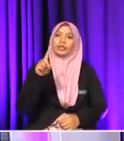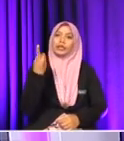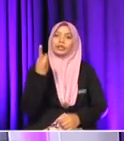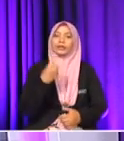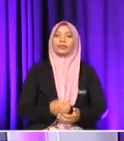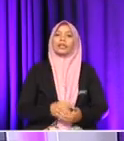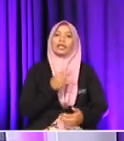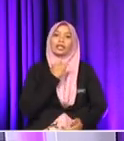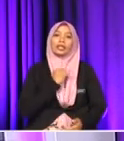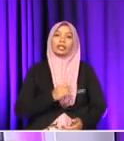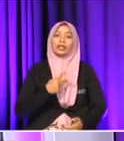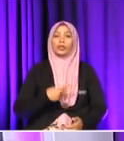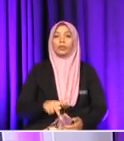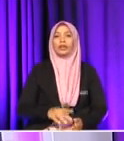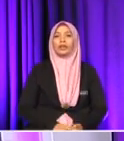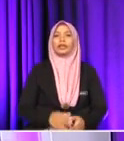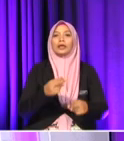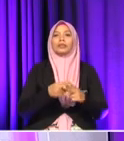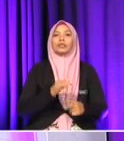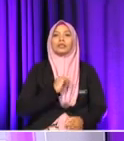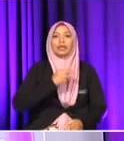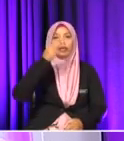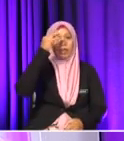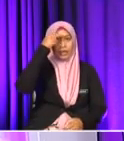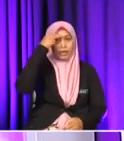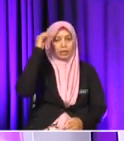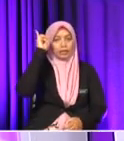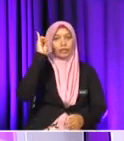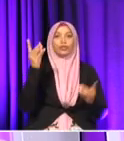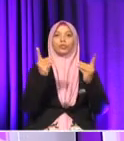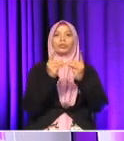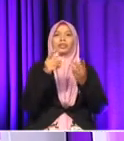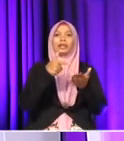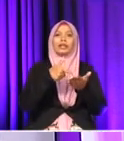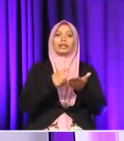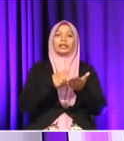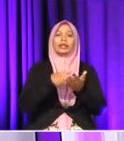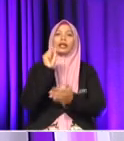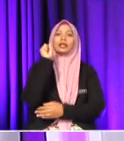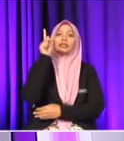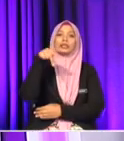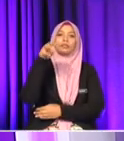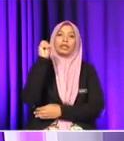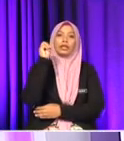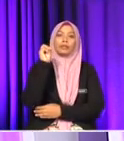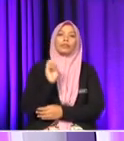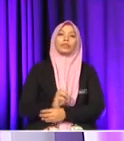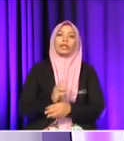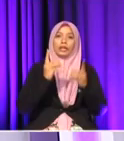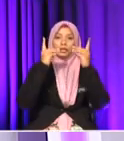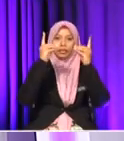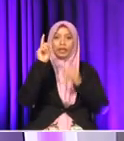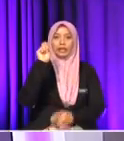identitasnya sangat menarik dan nemu sehat Insyaallah kita akan jumpa lagi dalam sukses SPM 2022 di saluran mana